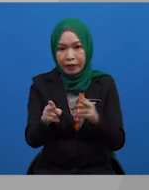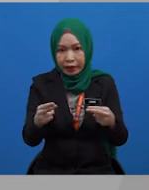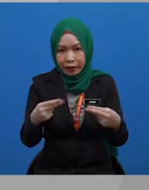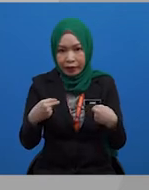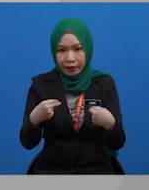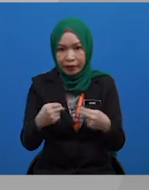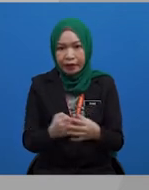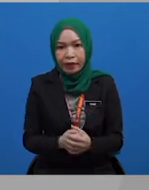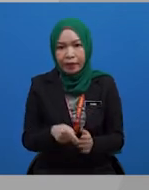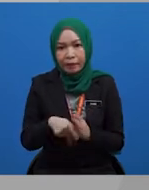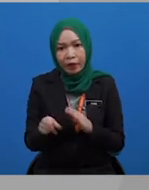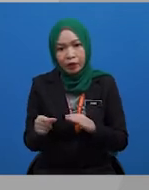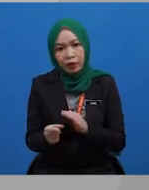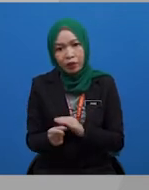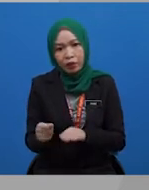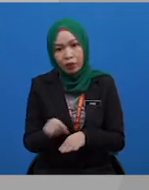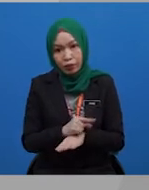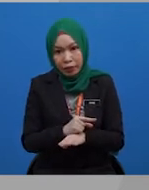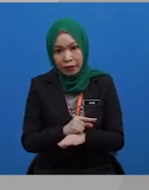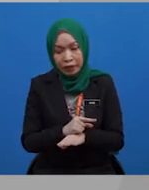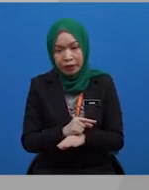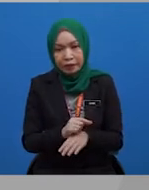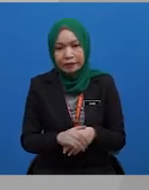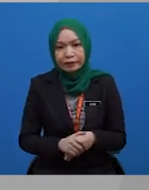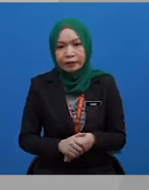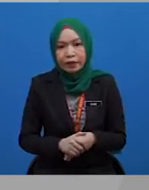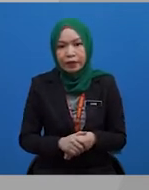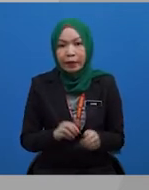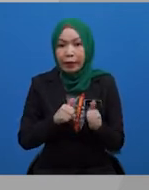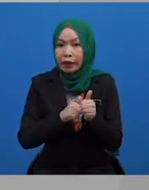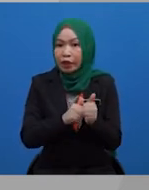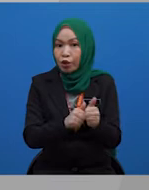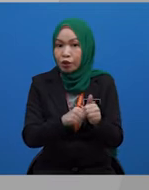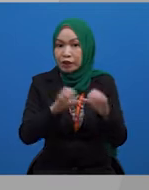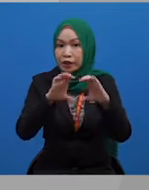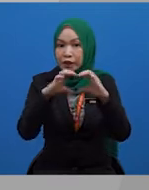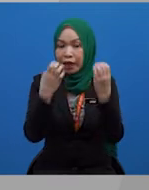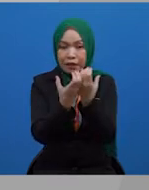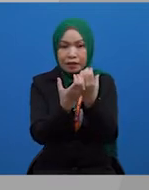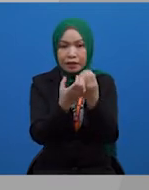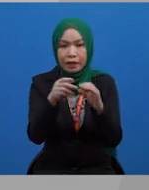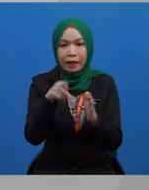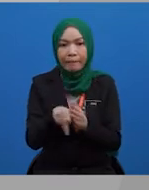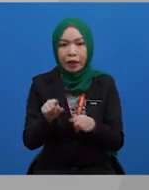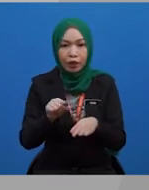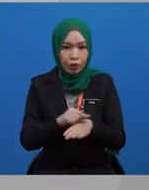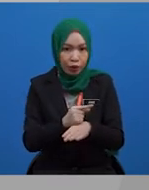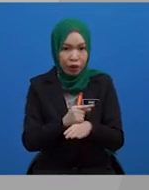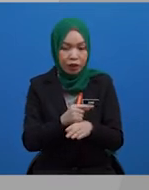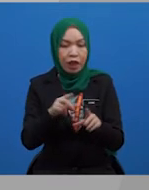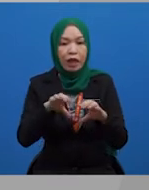seperti kelas pendapatan seseorang pengguna, kelas sosial pengguna yang berbeza. Sebagai